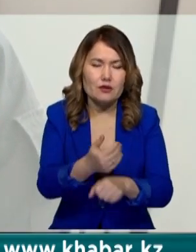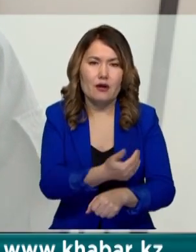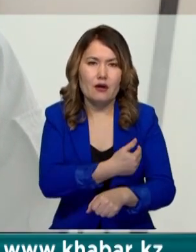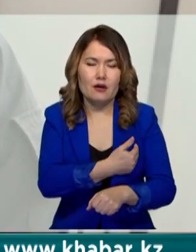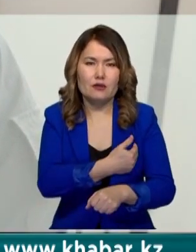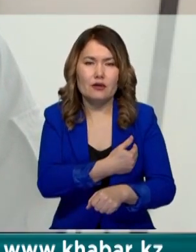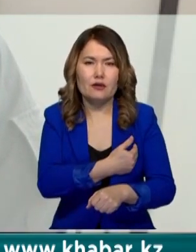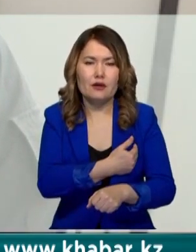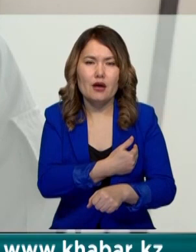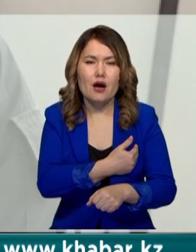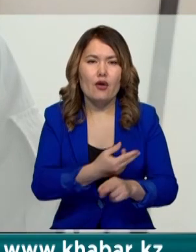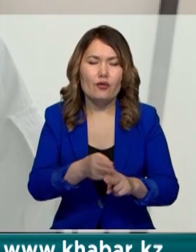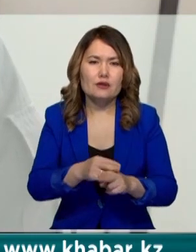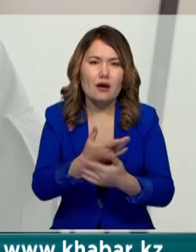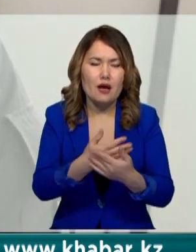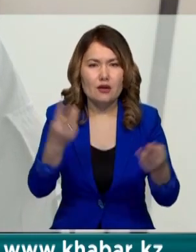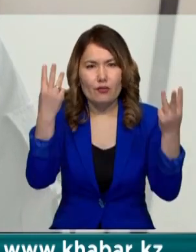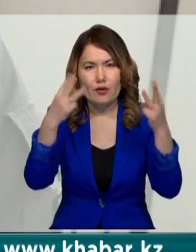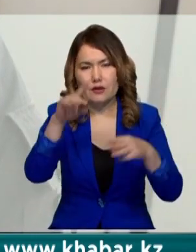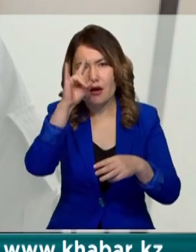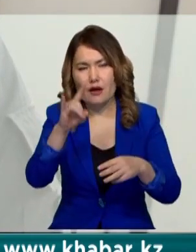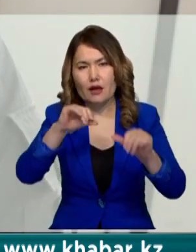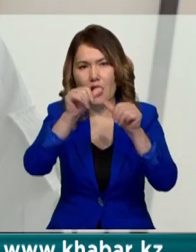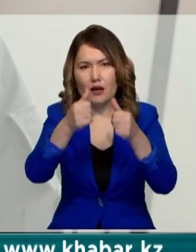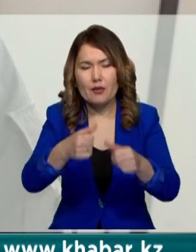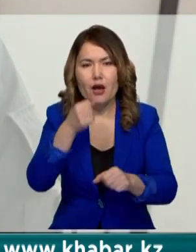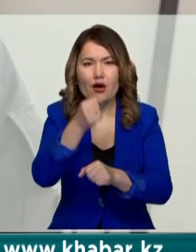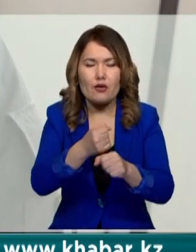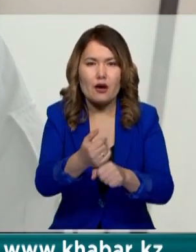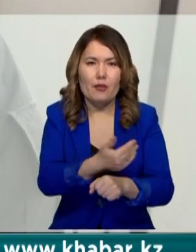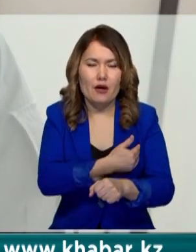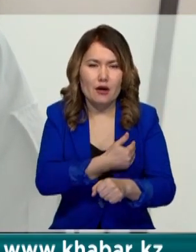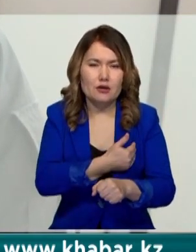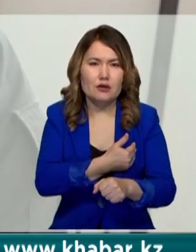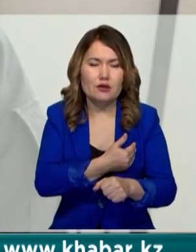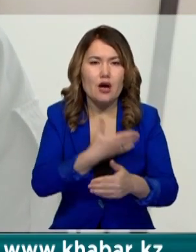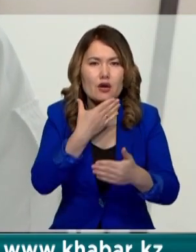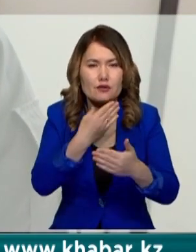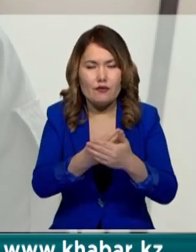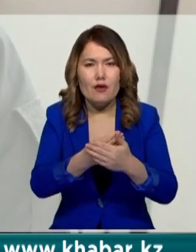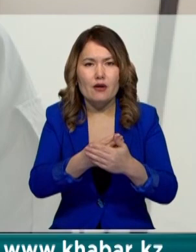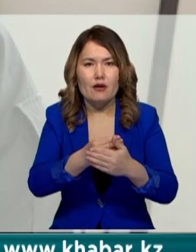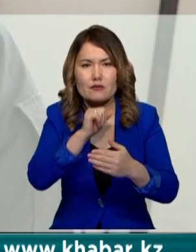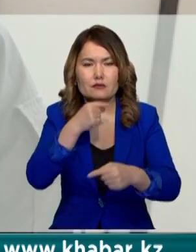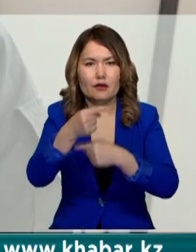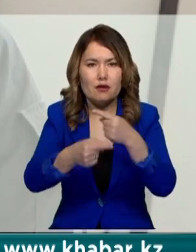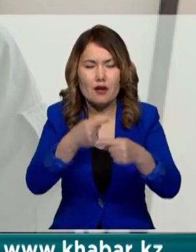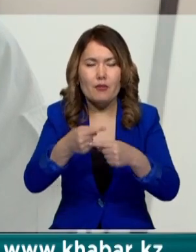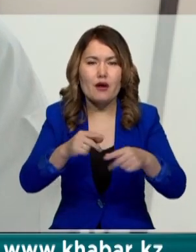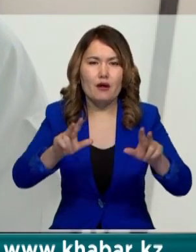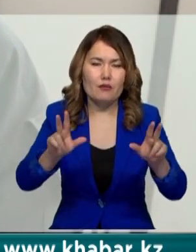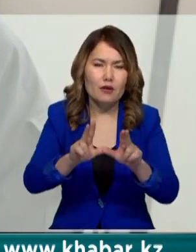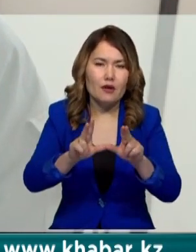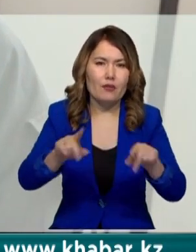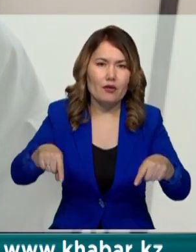әл шықпаған неше түрлі мебельдер бар. Бұрыннан келе жатқан салт-дәстүрлі мебельдер бар. Соның бәрін жасап